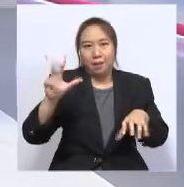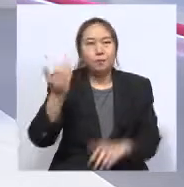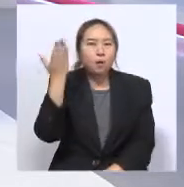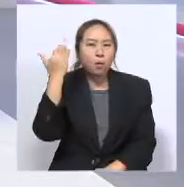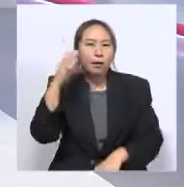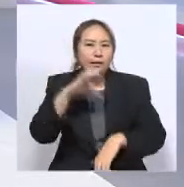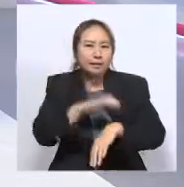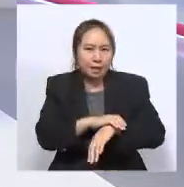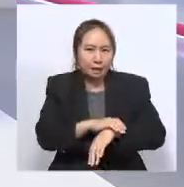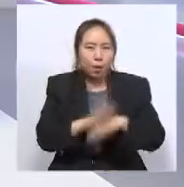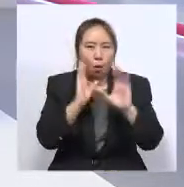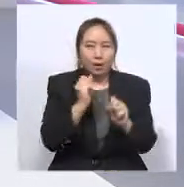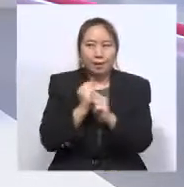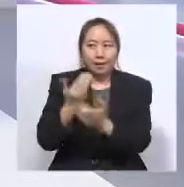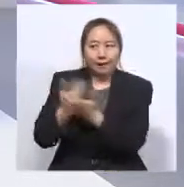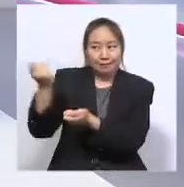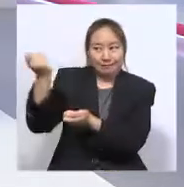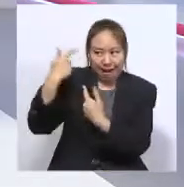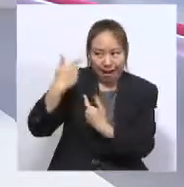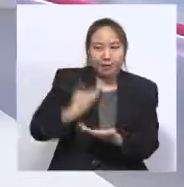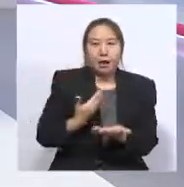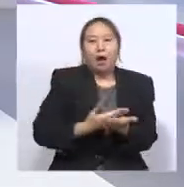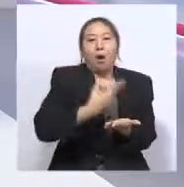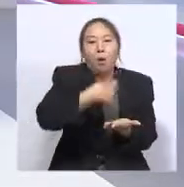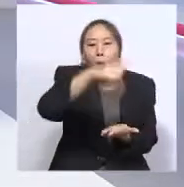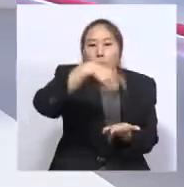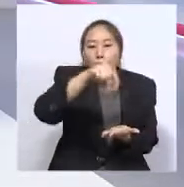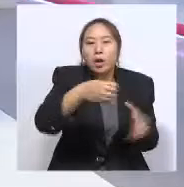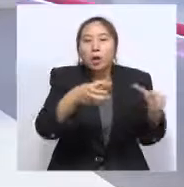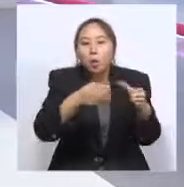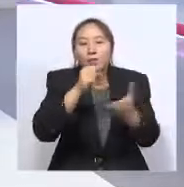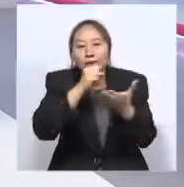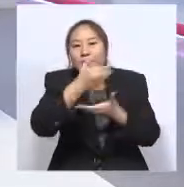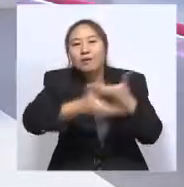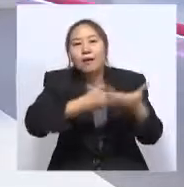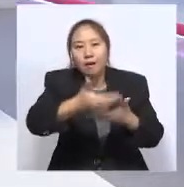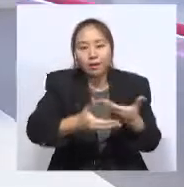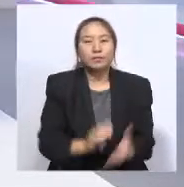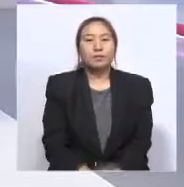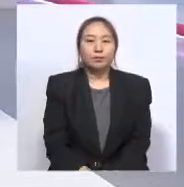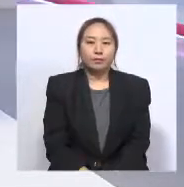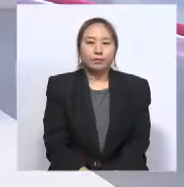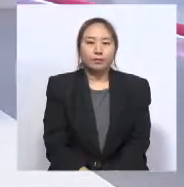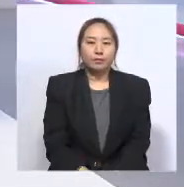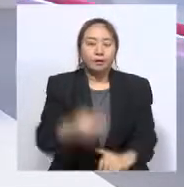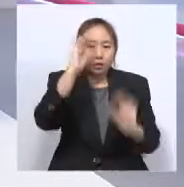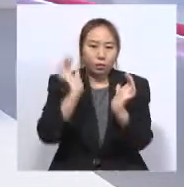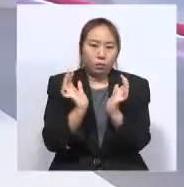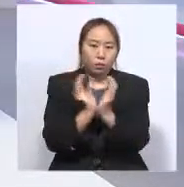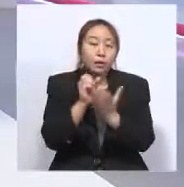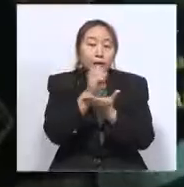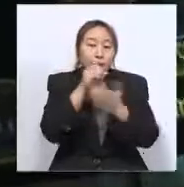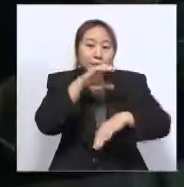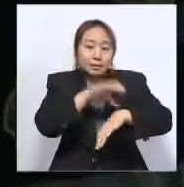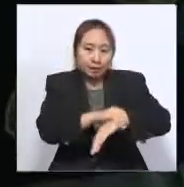จับกุมผู้ต้องหาทำหน้าที่รับจ้างโอนเงินให้ขบวนการค้ายาเสพติดค่ะคุณผู้ชมโดยตำรวจปราบปรามยา